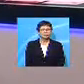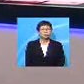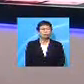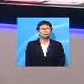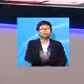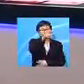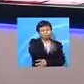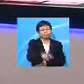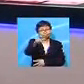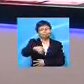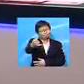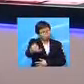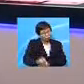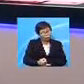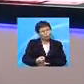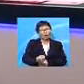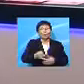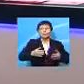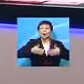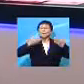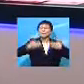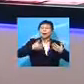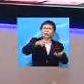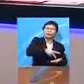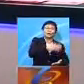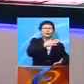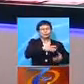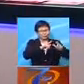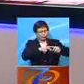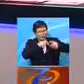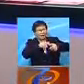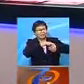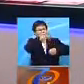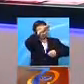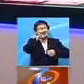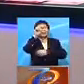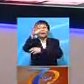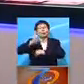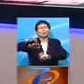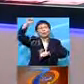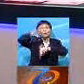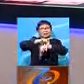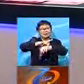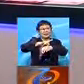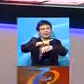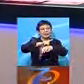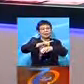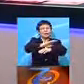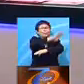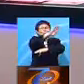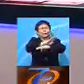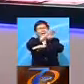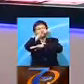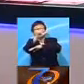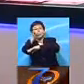Orang ramai dijemput memeriahkan konsert Negaraku Sehati Sejiwa dan Karnival Merdeka 2016 di perkarangan Stadium Bukit Jalil. Program